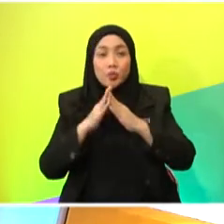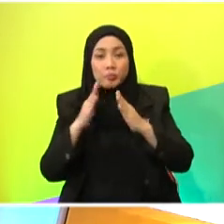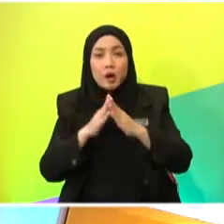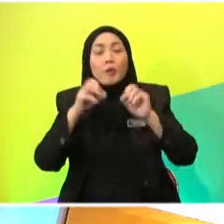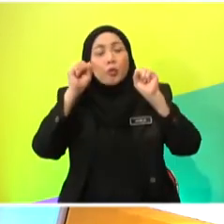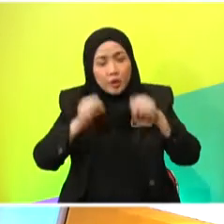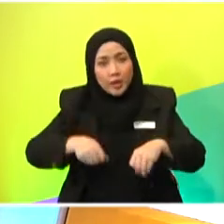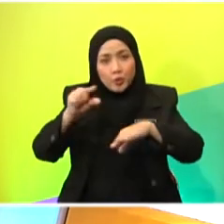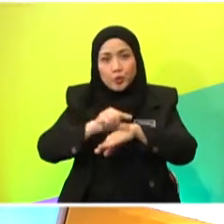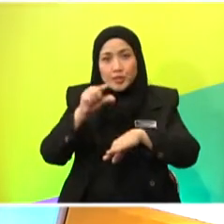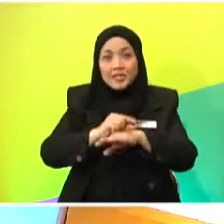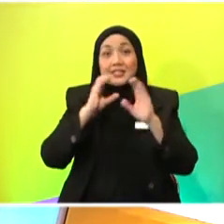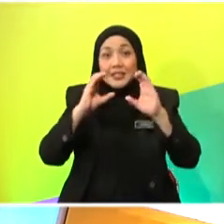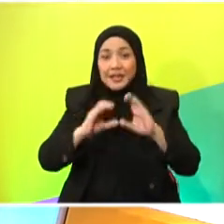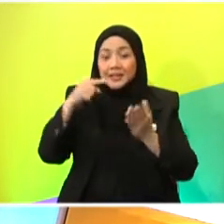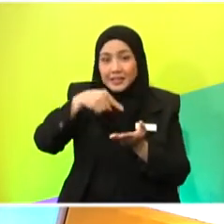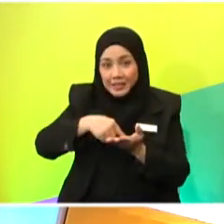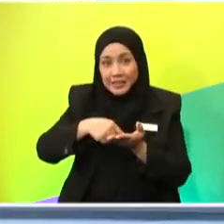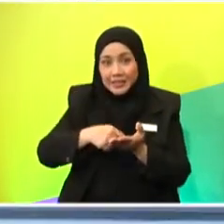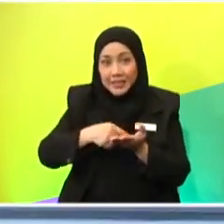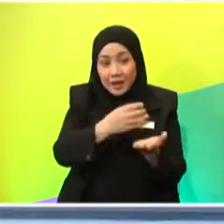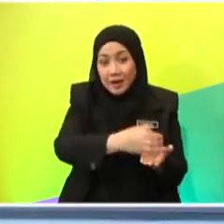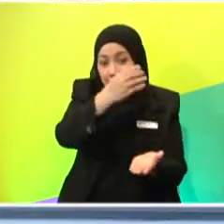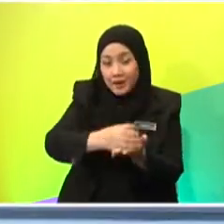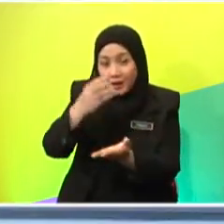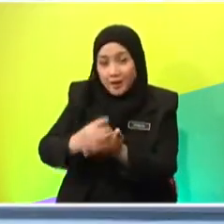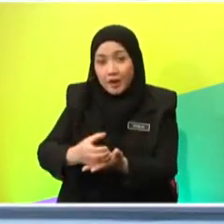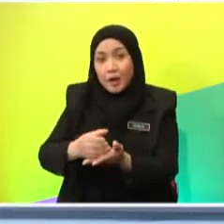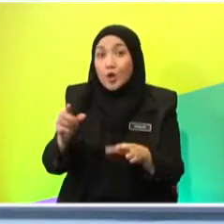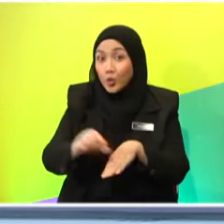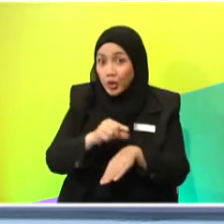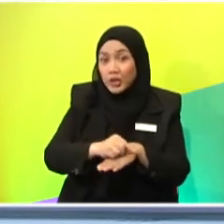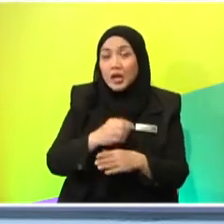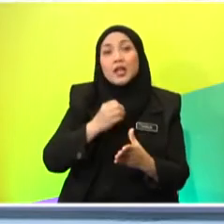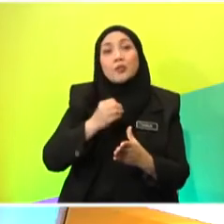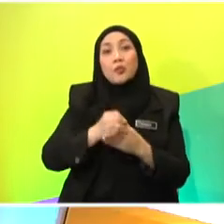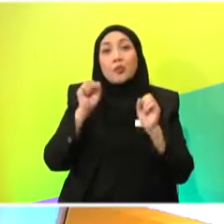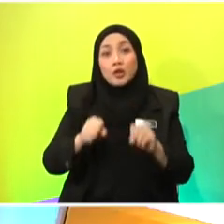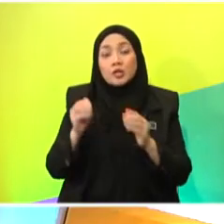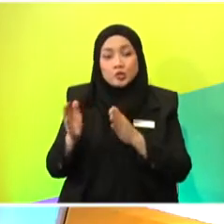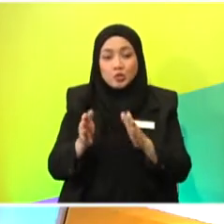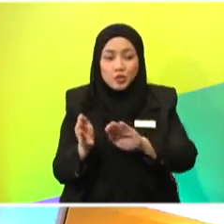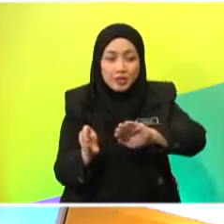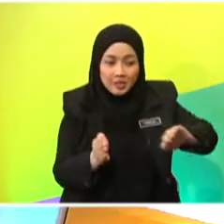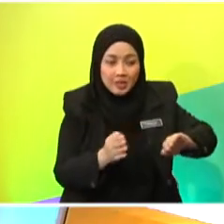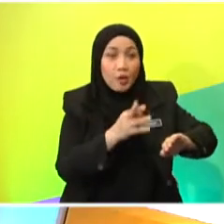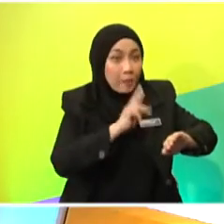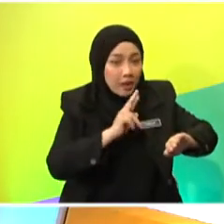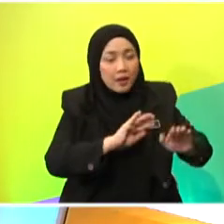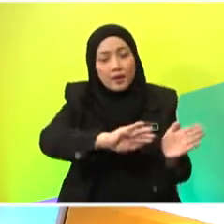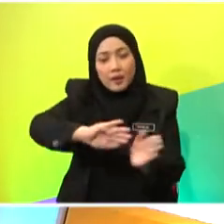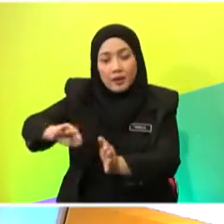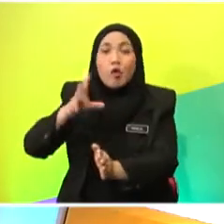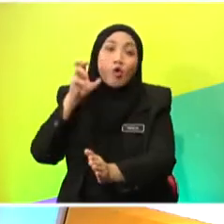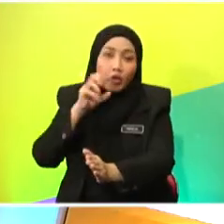Majene channel macam minat tahu sebagai banyak kalau tak the balla boleh susah meja gini ah Aco whoami pula yang